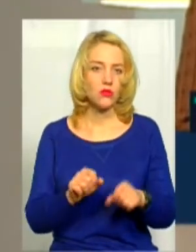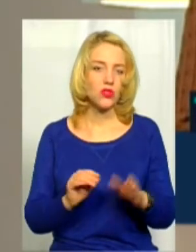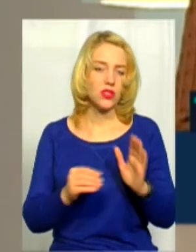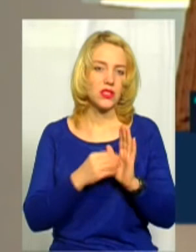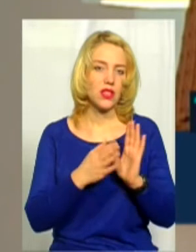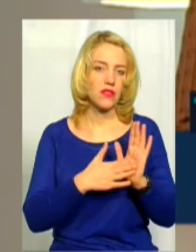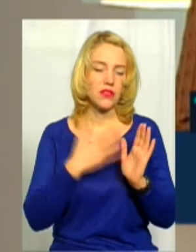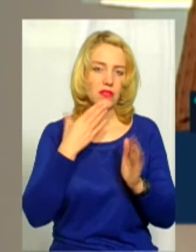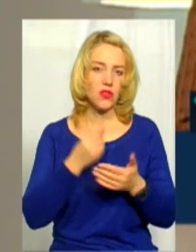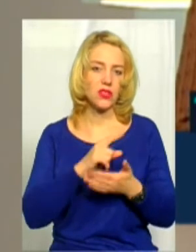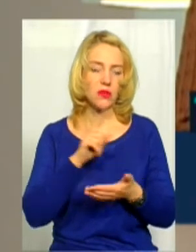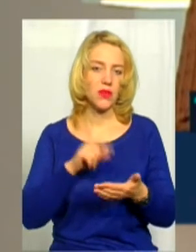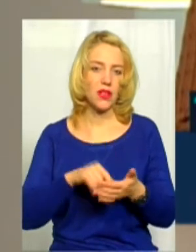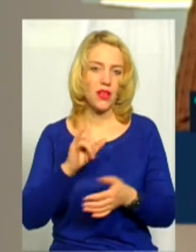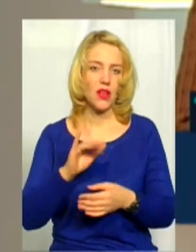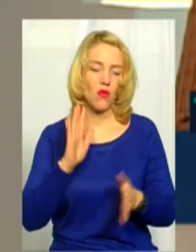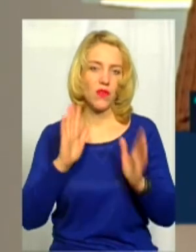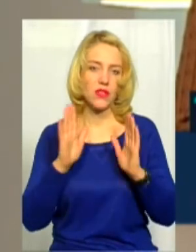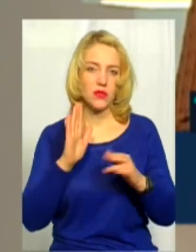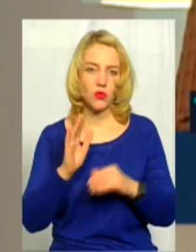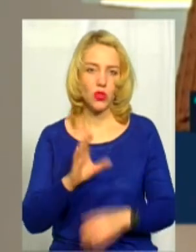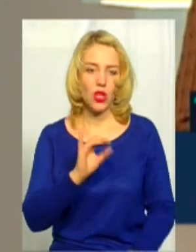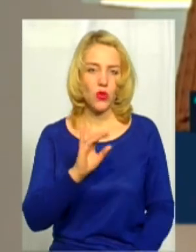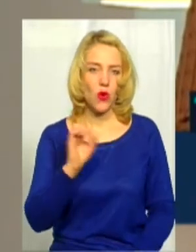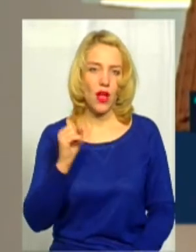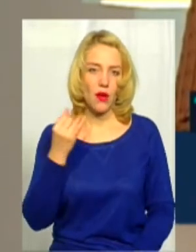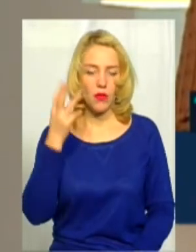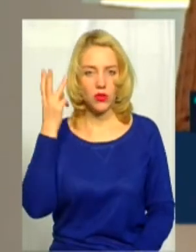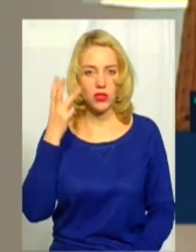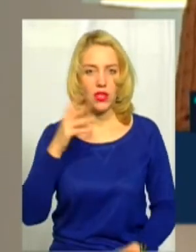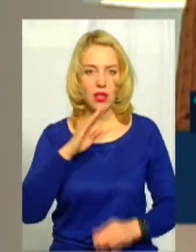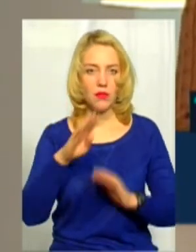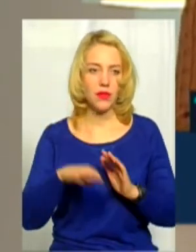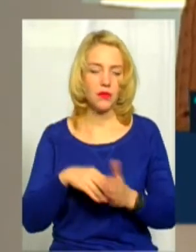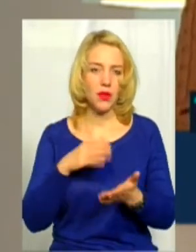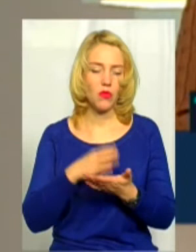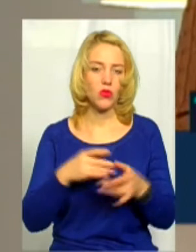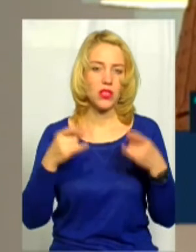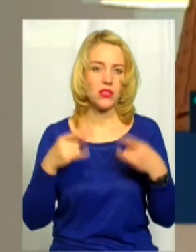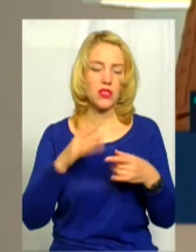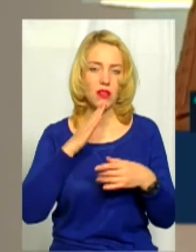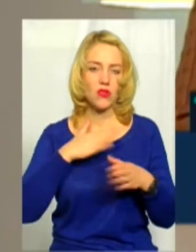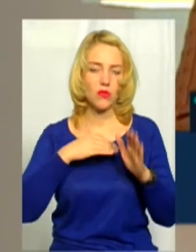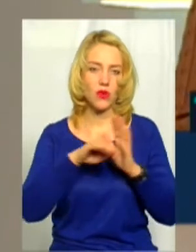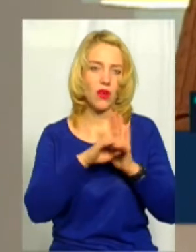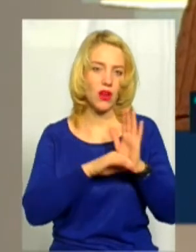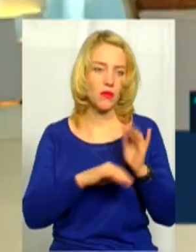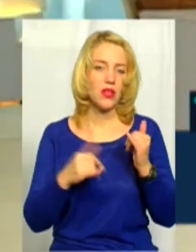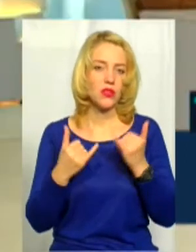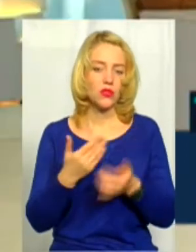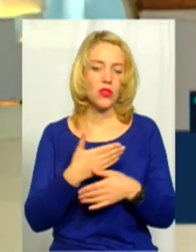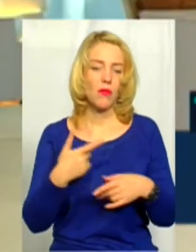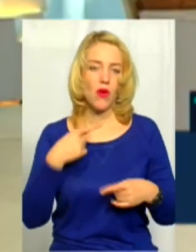свої запитання у мережі Facebook на сторінці UA Поділля під прямою трансляцією нашої програми. Сьогодні